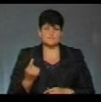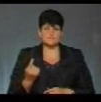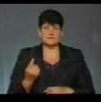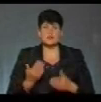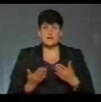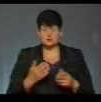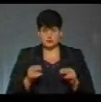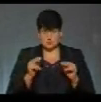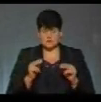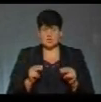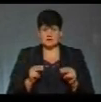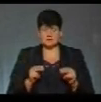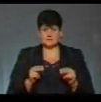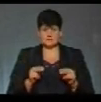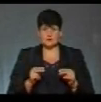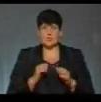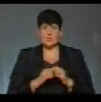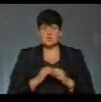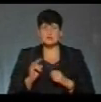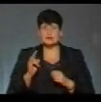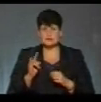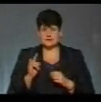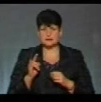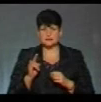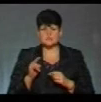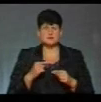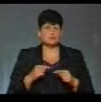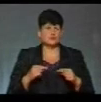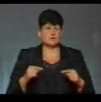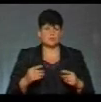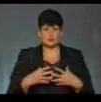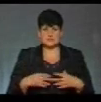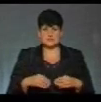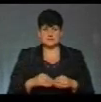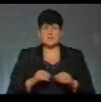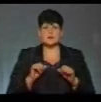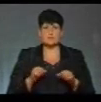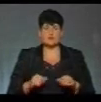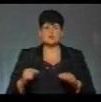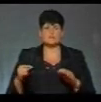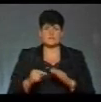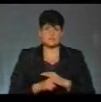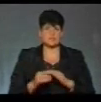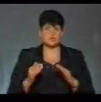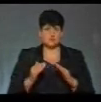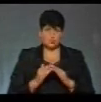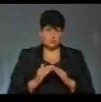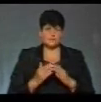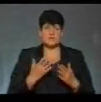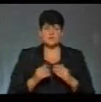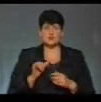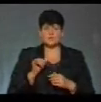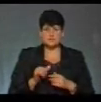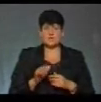якщо чесно, гіпотетично, кожна дитина з будь-якої сім'ї може втекти з дому, якщо у неї